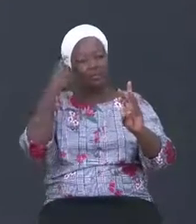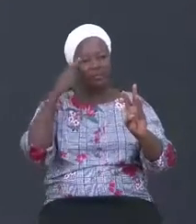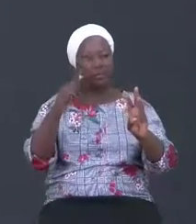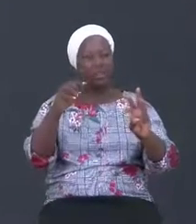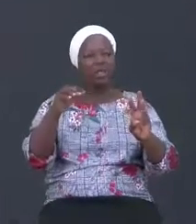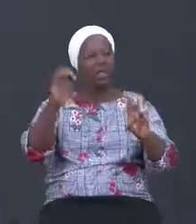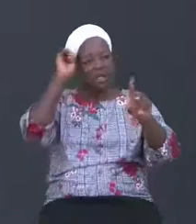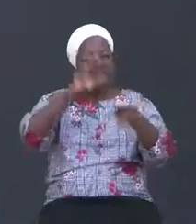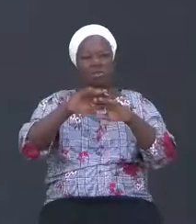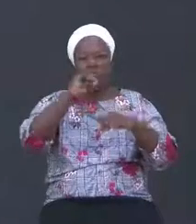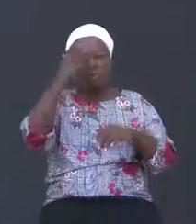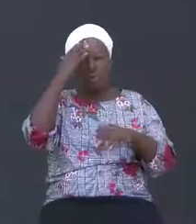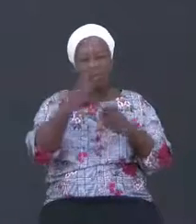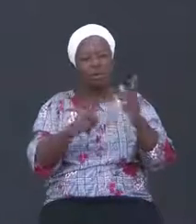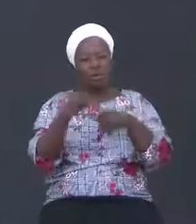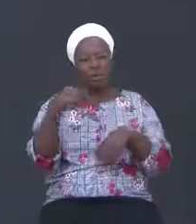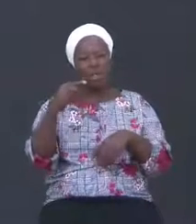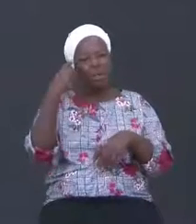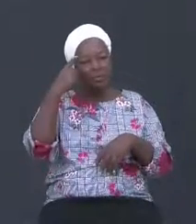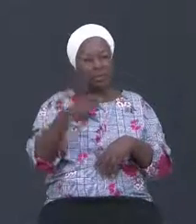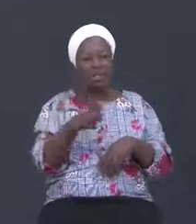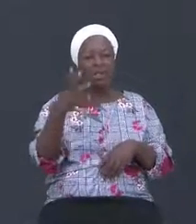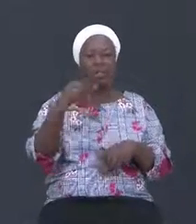L'effroi les ayant saisis.